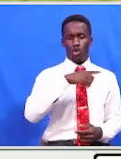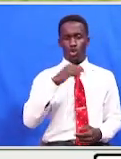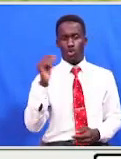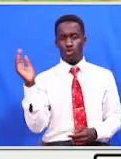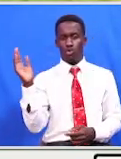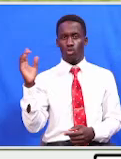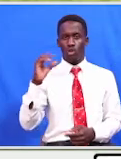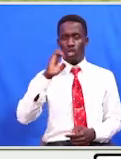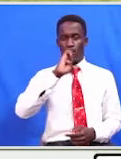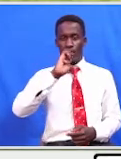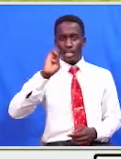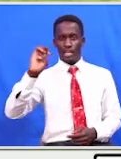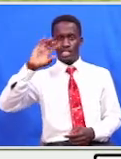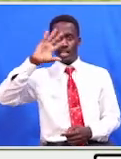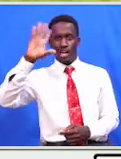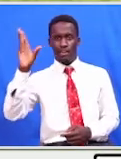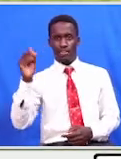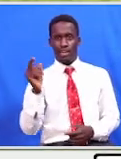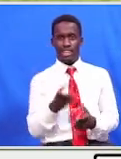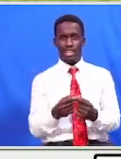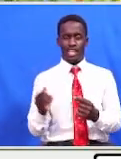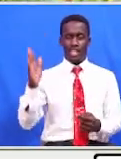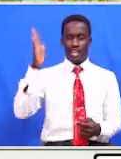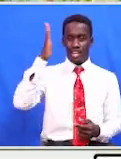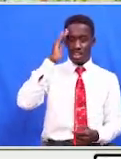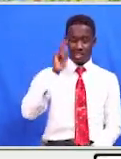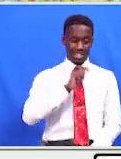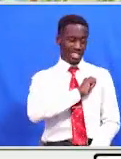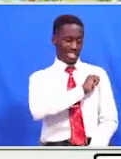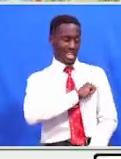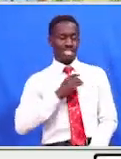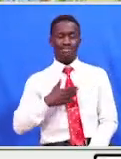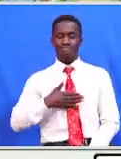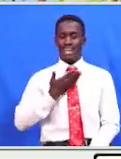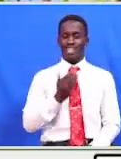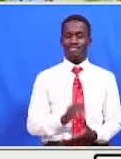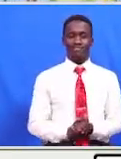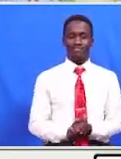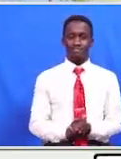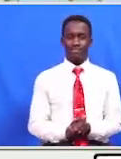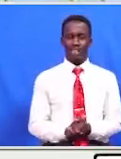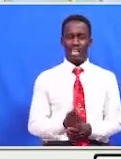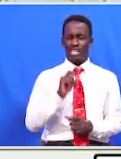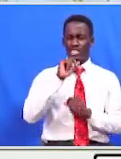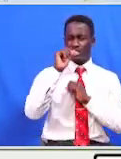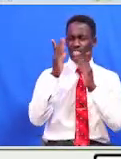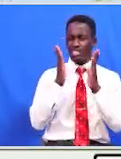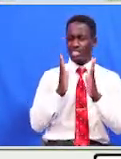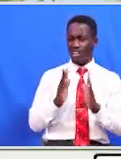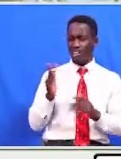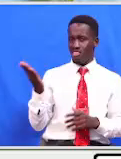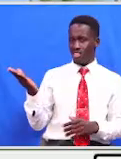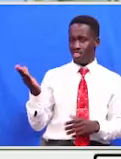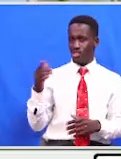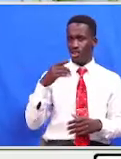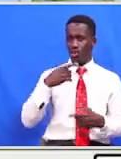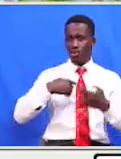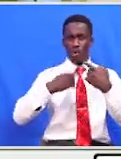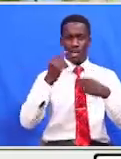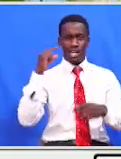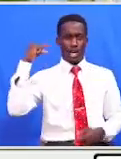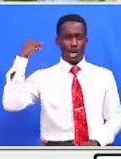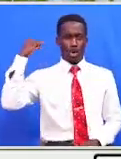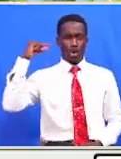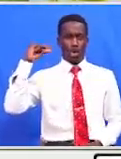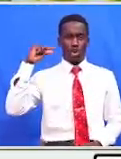na nikajua hapo hiyo ndo talenta yangu. Nyota huyu mwenye umri wa miaka 14 alinyakua medali ya dhahabu katika mbio za